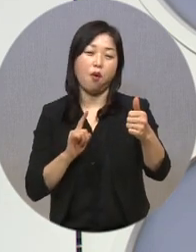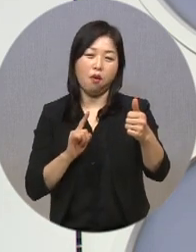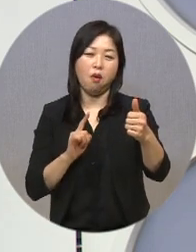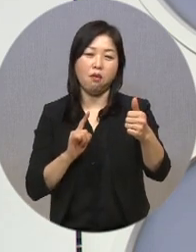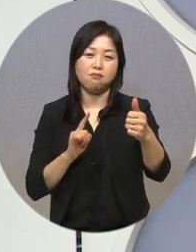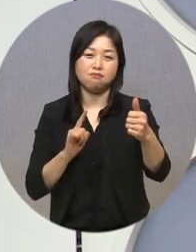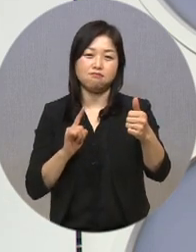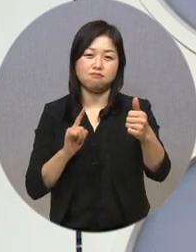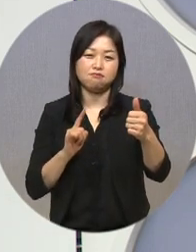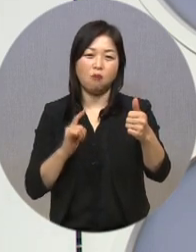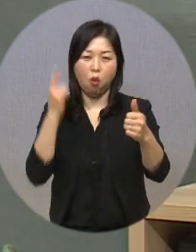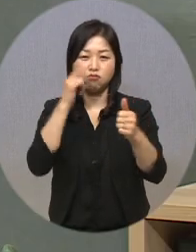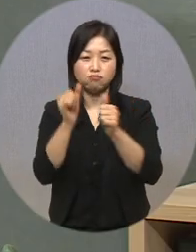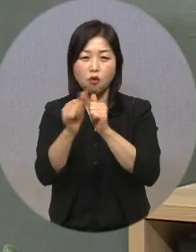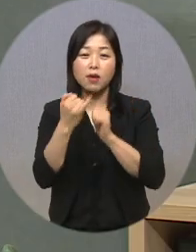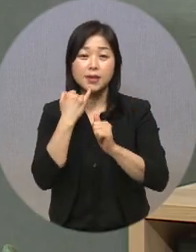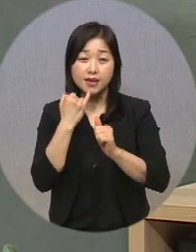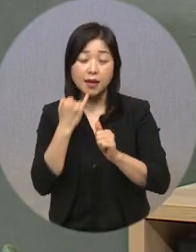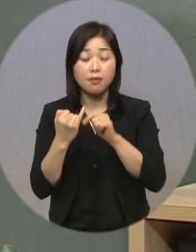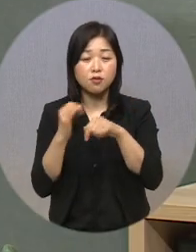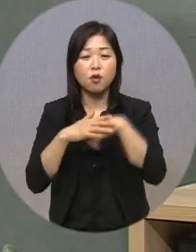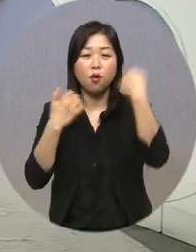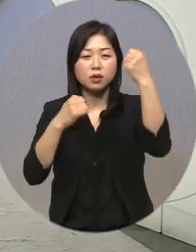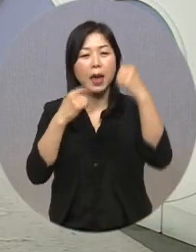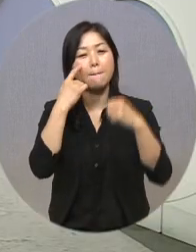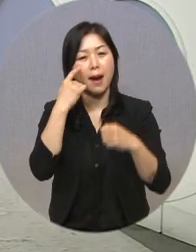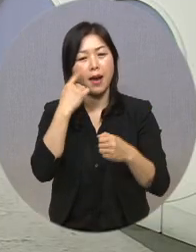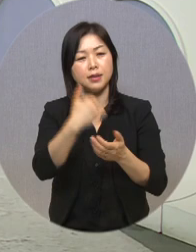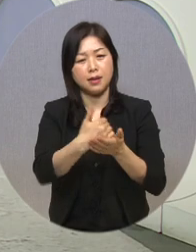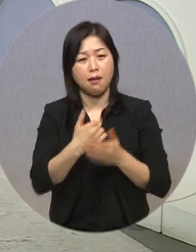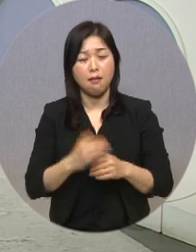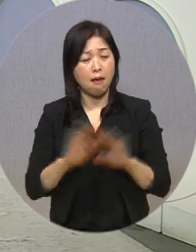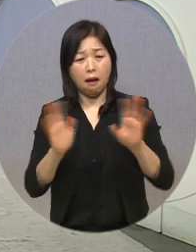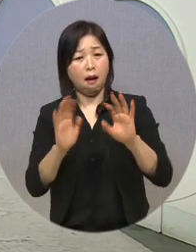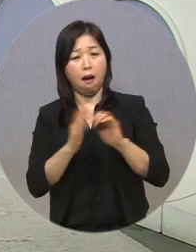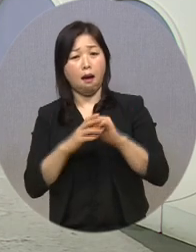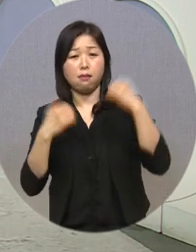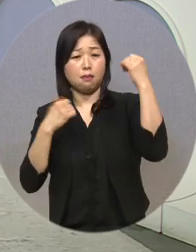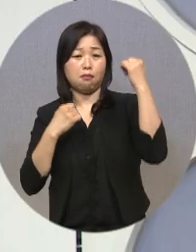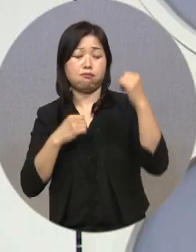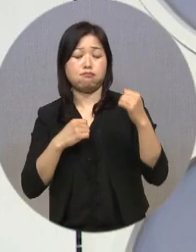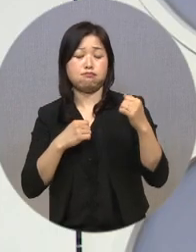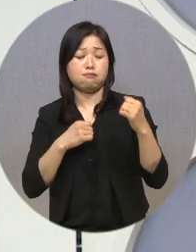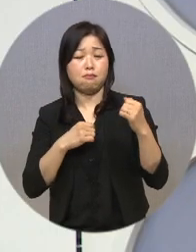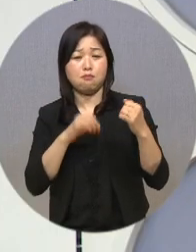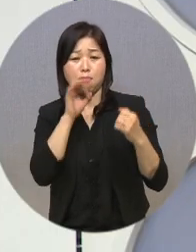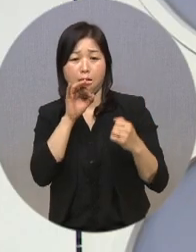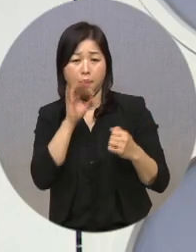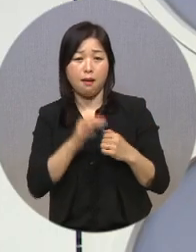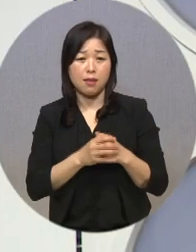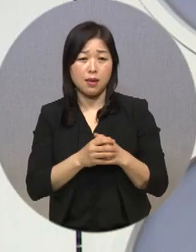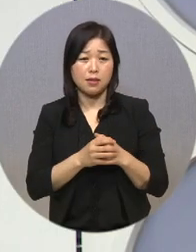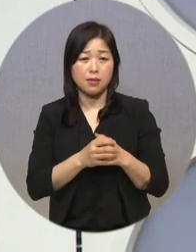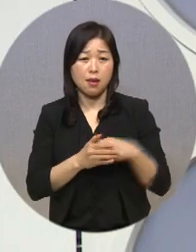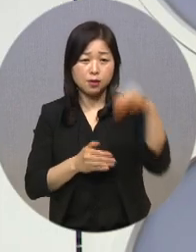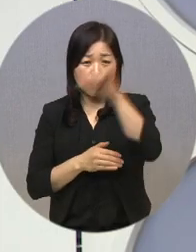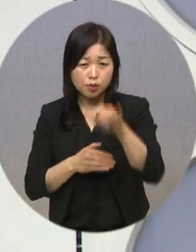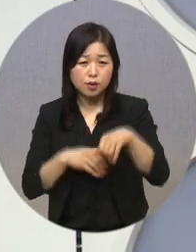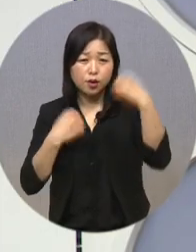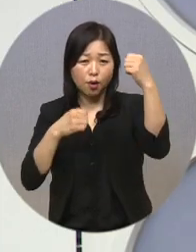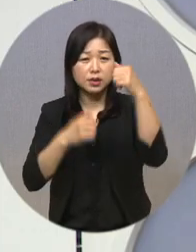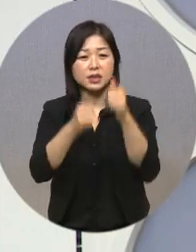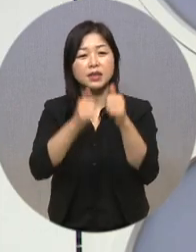생겼다고 유국을 하라. 아, 예. 제가 유국을 좀 못합니다. 안 하라고. 그래서 전국에서 연극 시합을